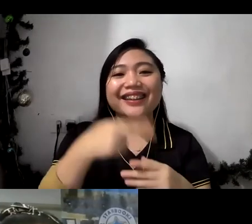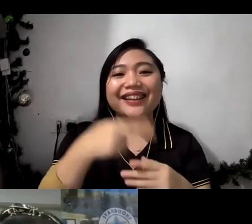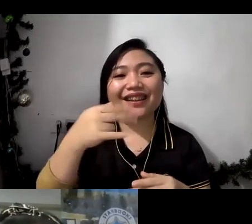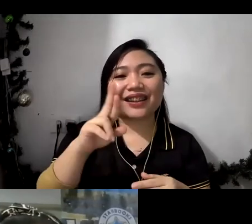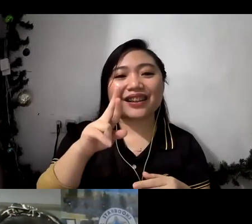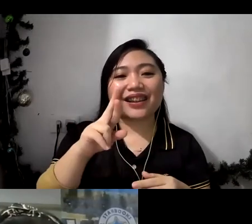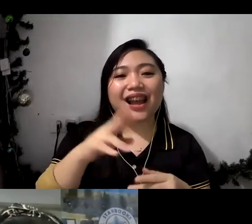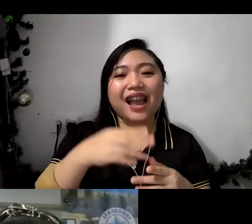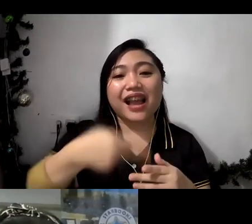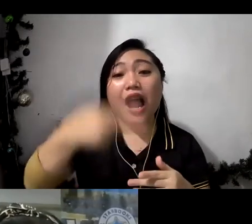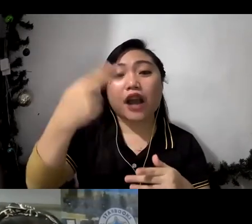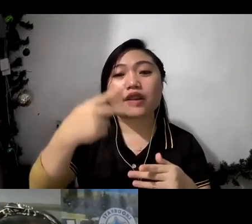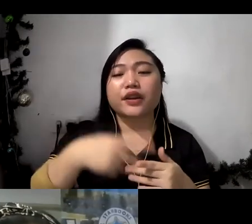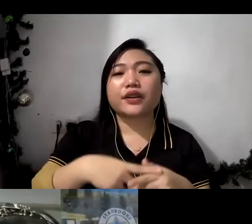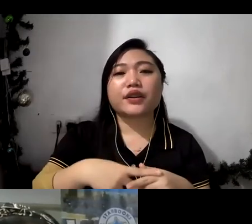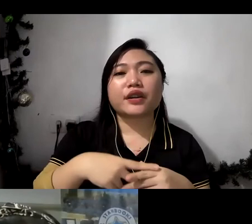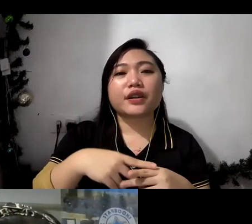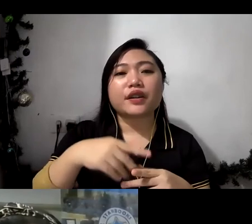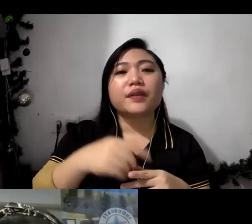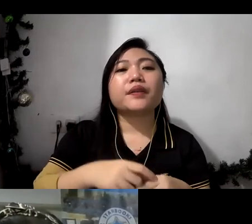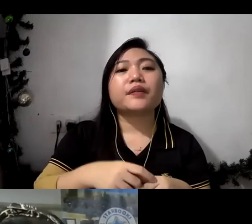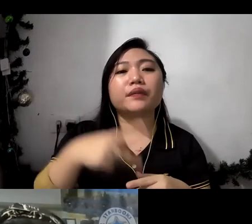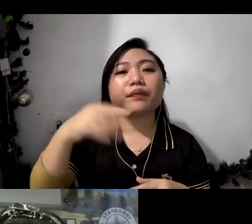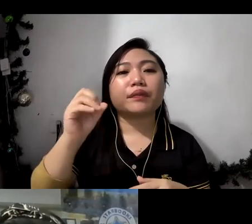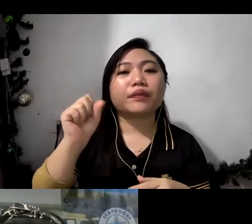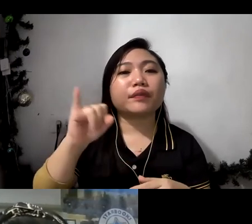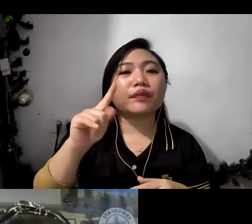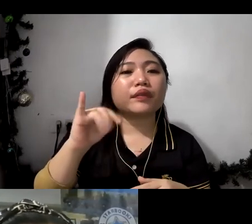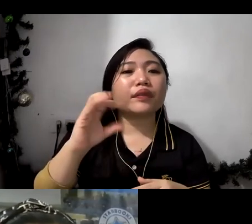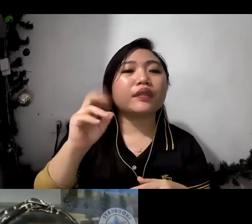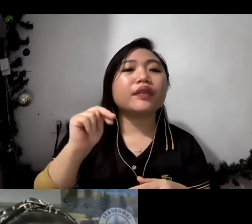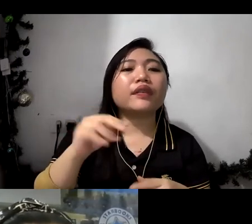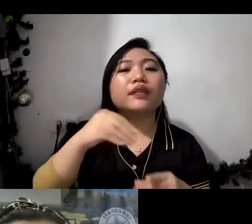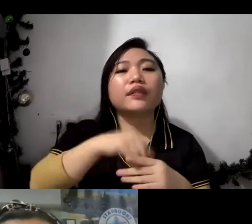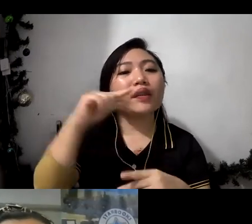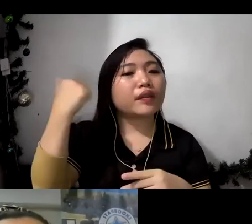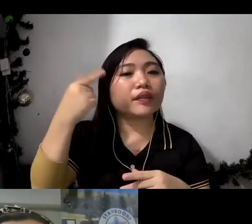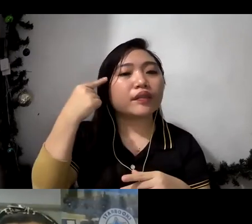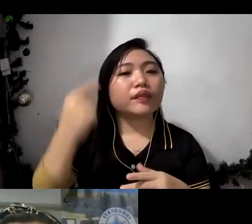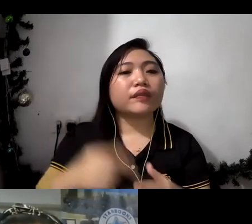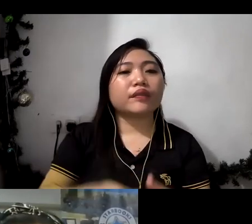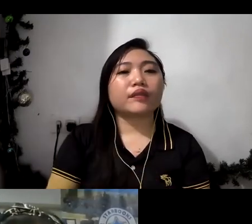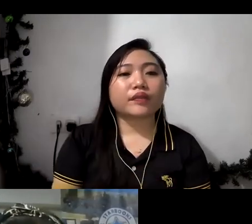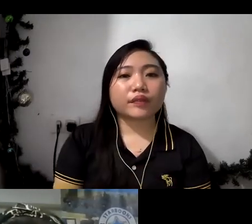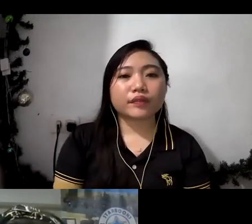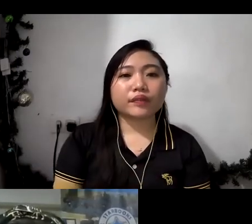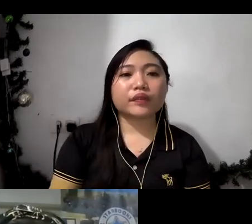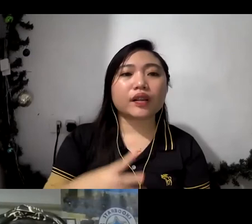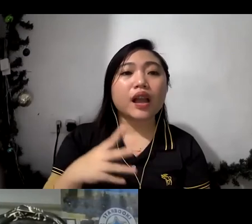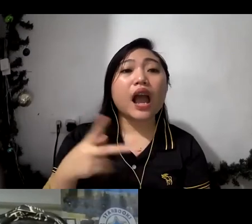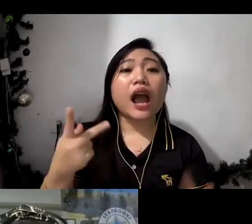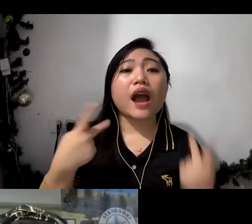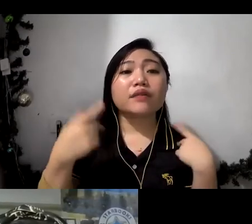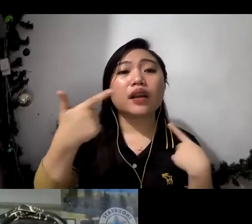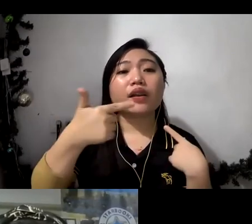the government? Yes, thank you very much. That's a very, very good question. Kaya po tayo nag-gagad mainstreaming,